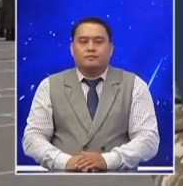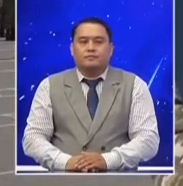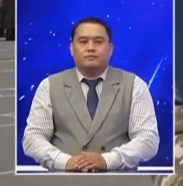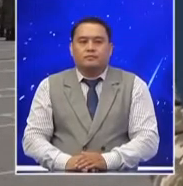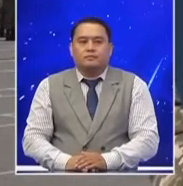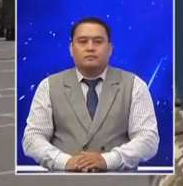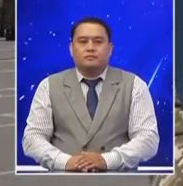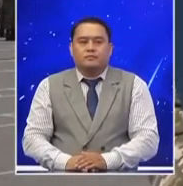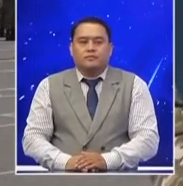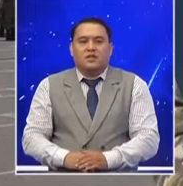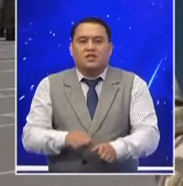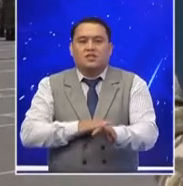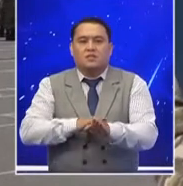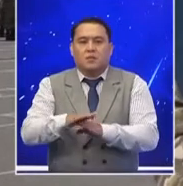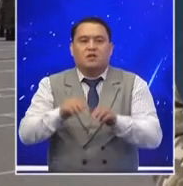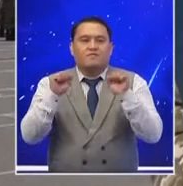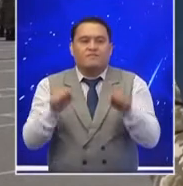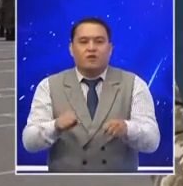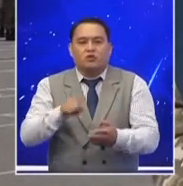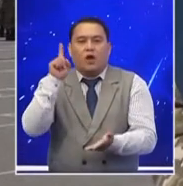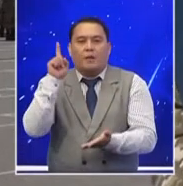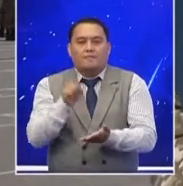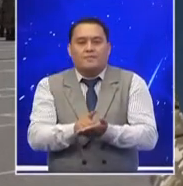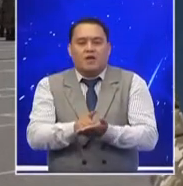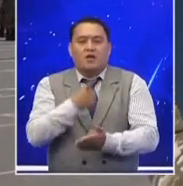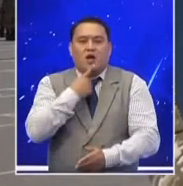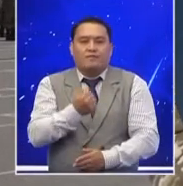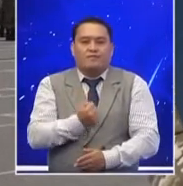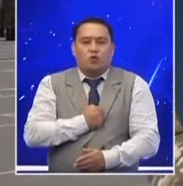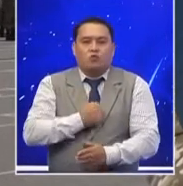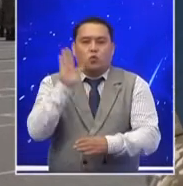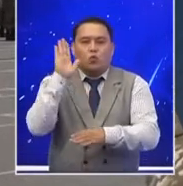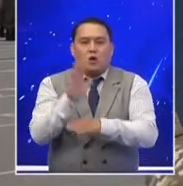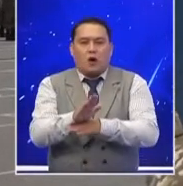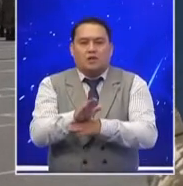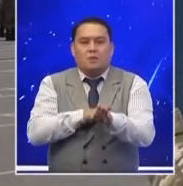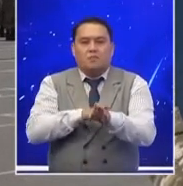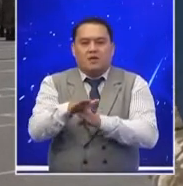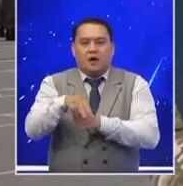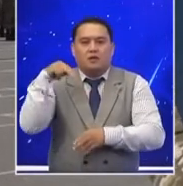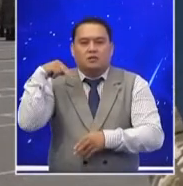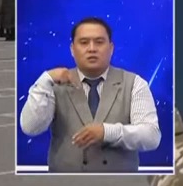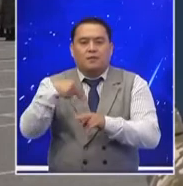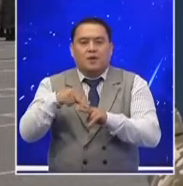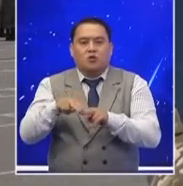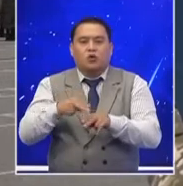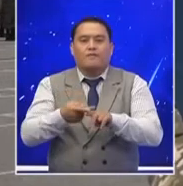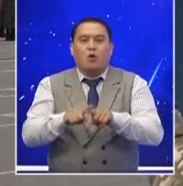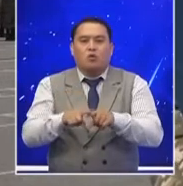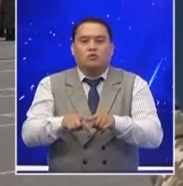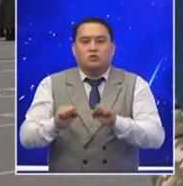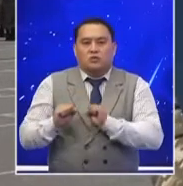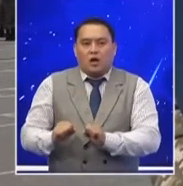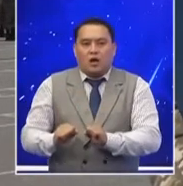Присягаю беспрекословно исполнять возложенные на меня обязанности, воинские уставы и приказы командиров и начальников, стойко переносить тяготы